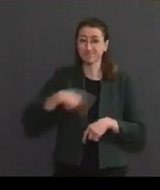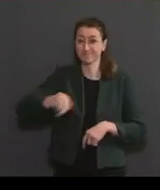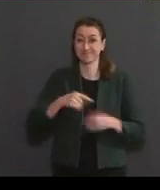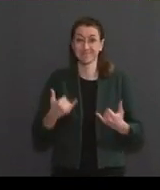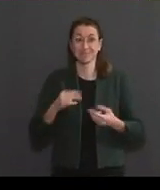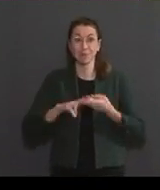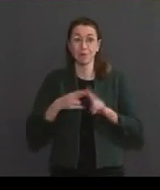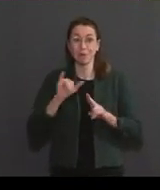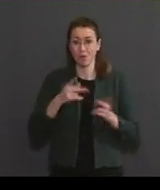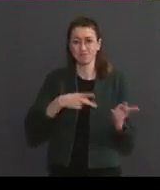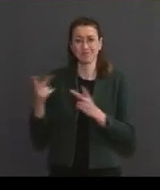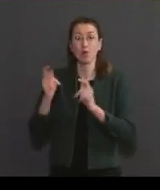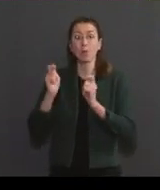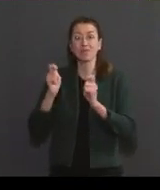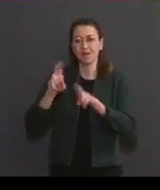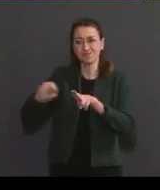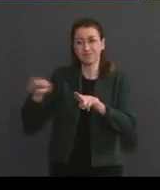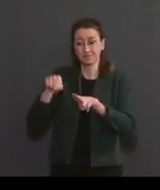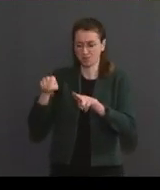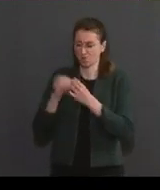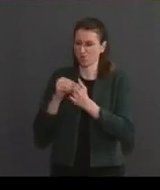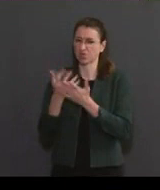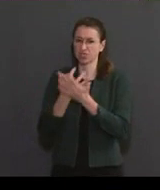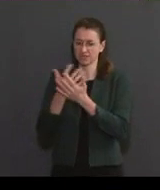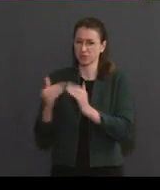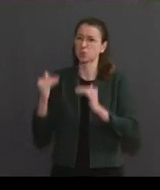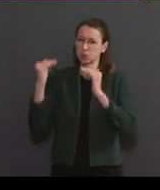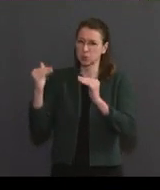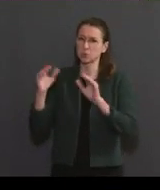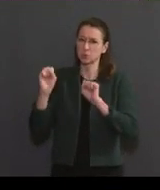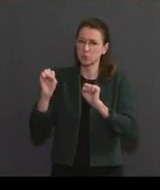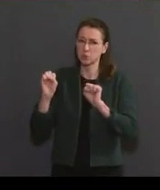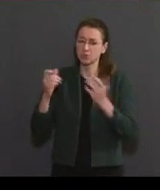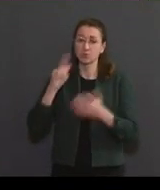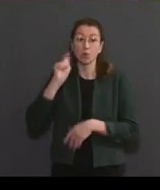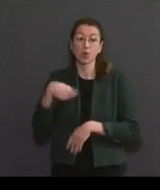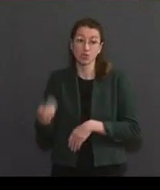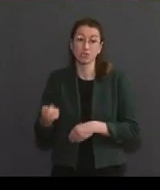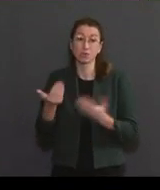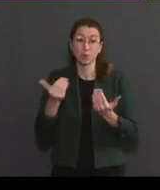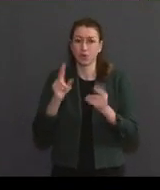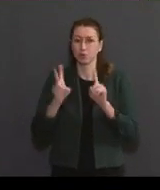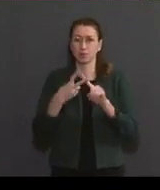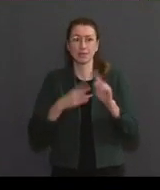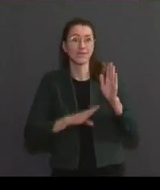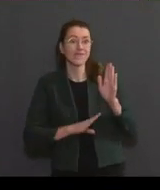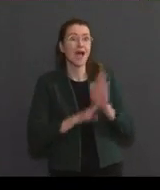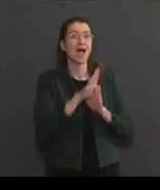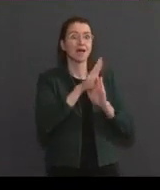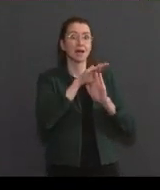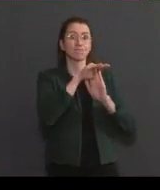avons été parmi les premiers à avoir une deuxième vague assez importante et donc il faudra plus de temps pour